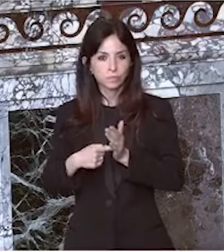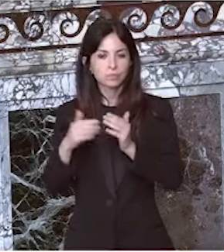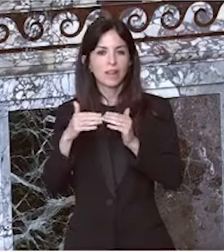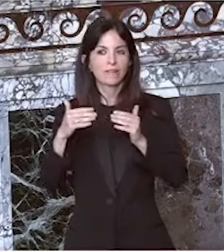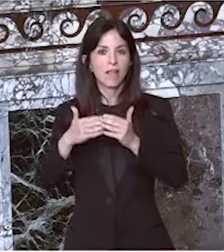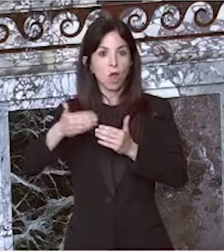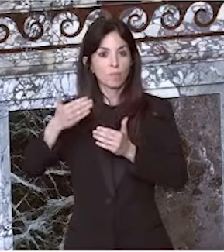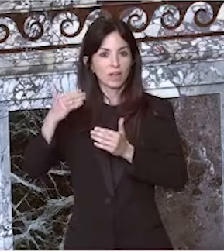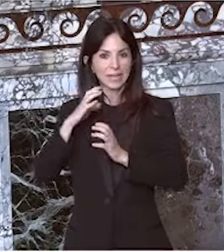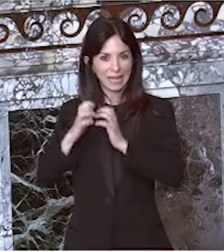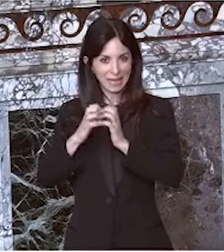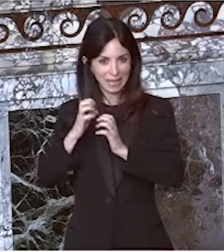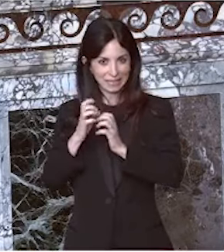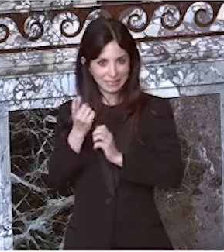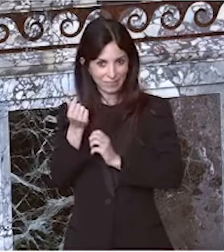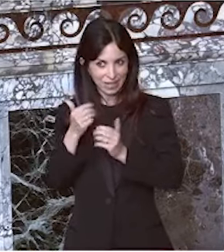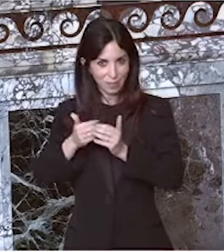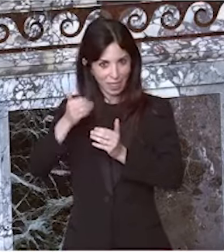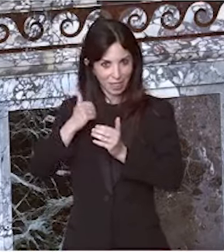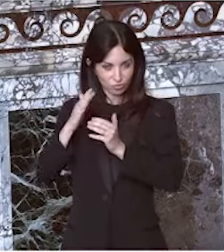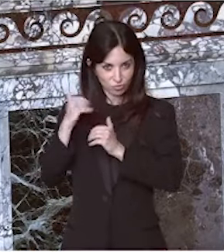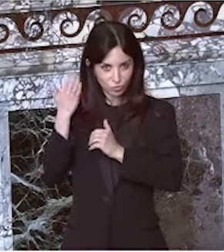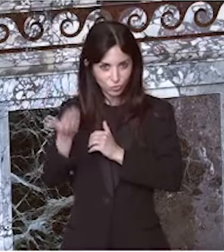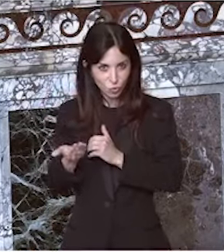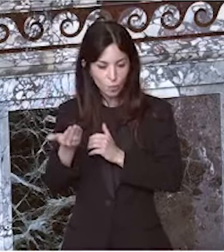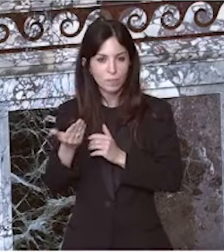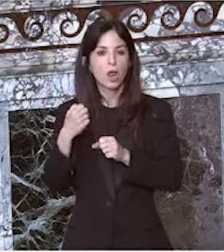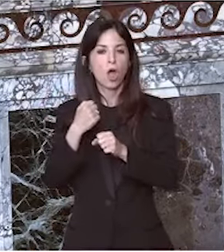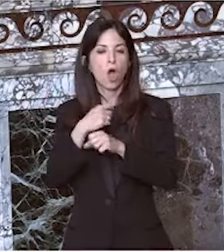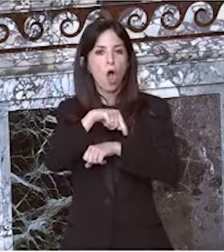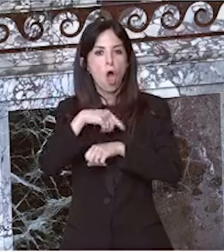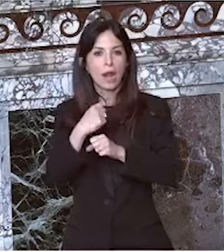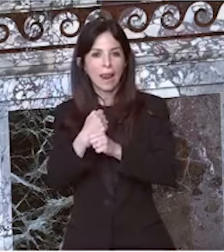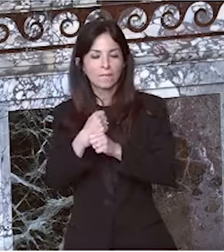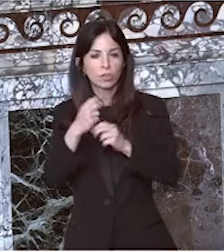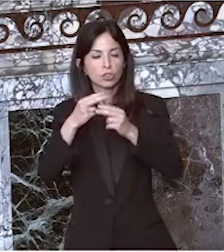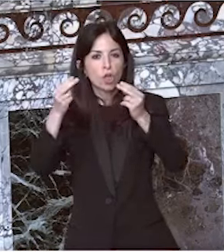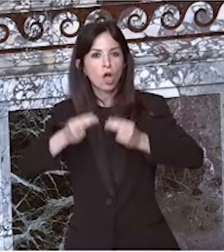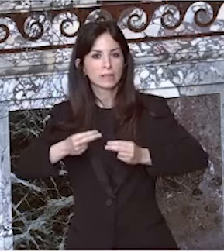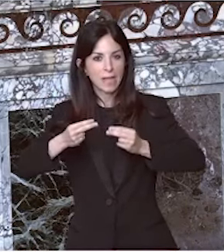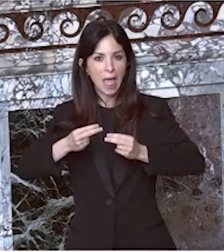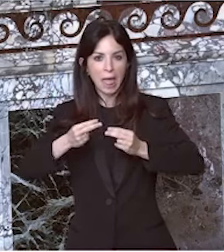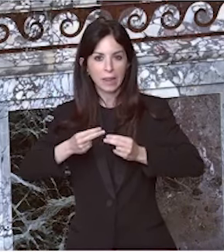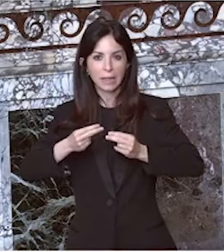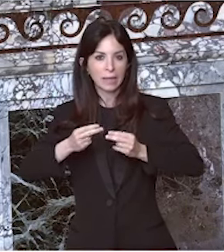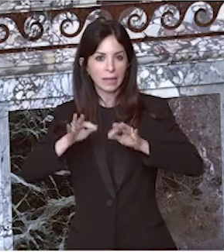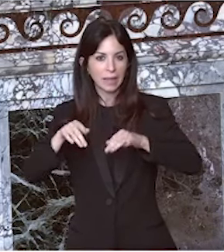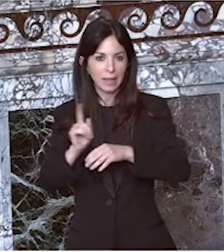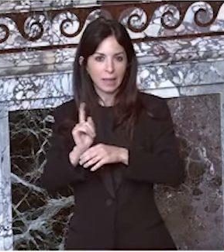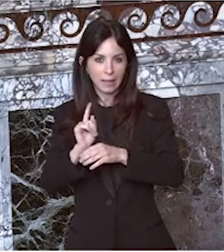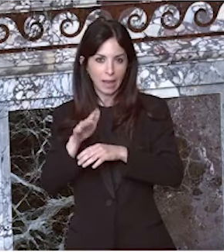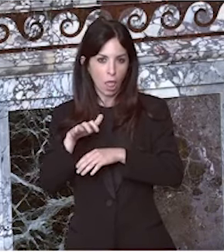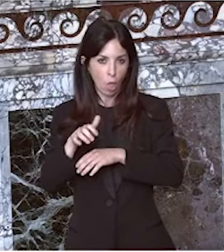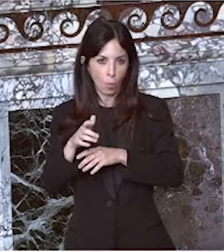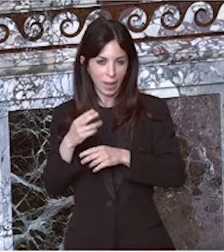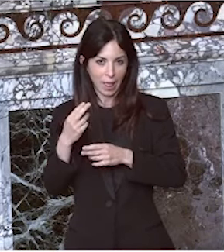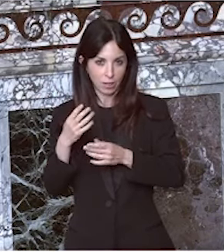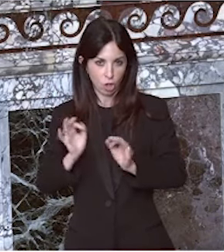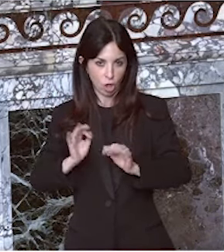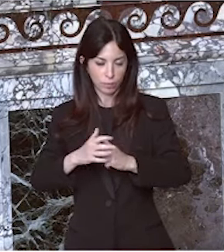livello precedente alla crisi finanziaria, mentre le ore lavorate, totali, non lo hanno ancora recuperato.